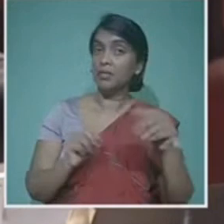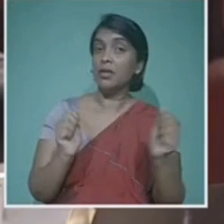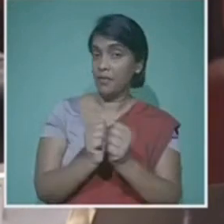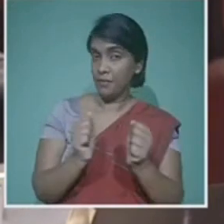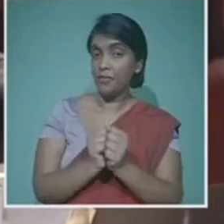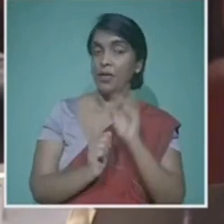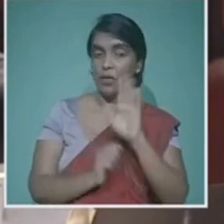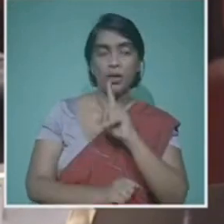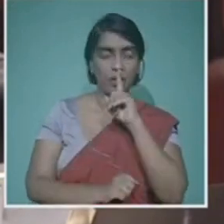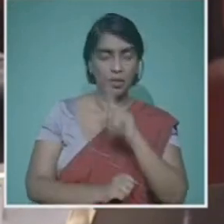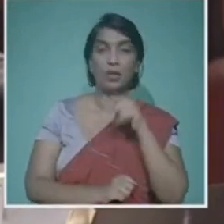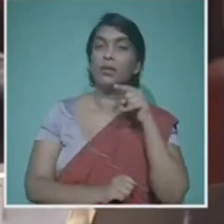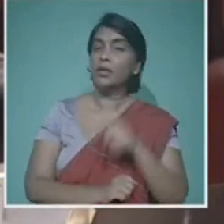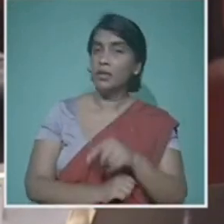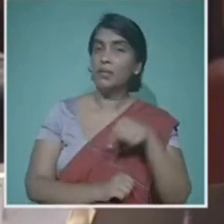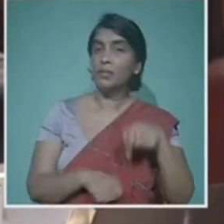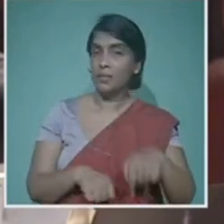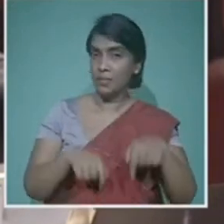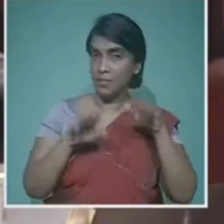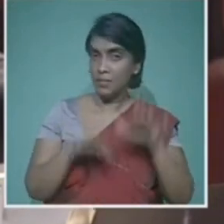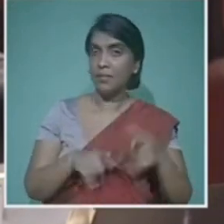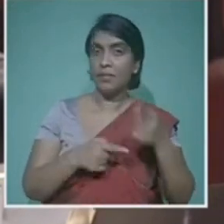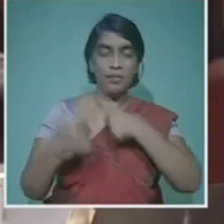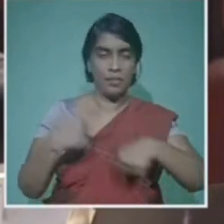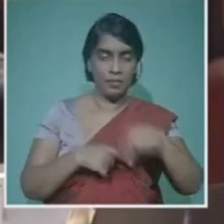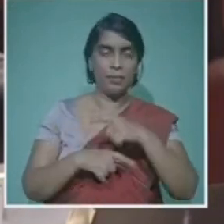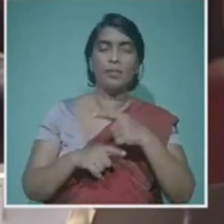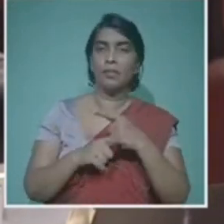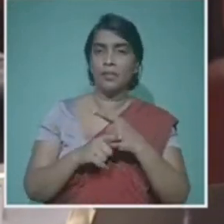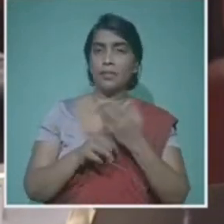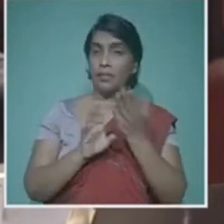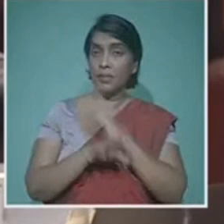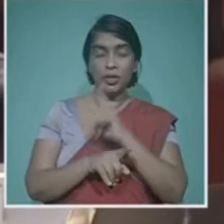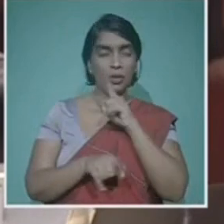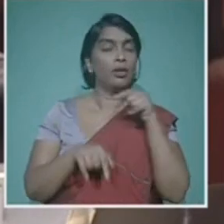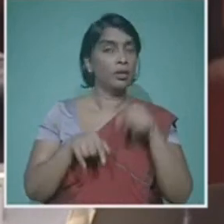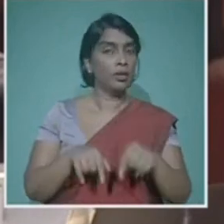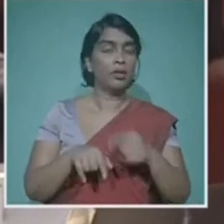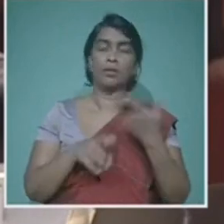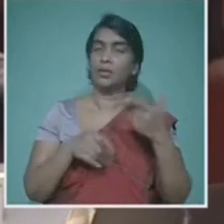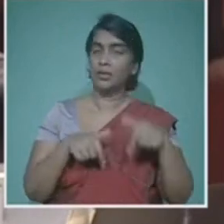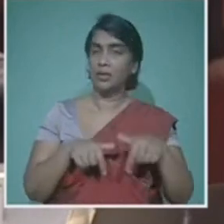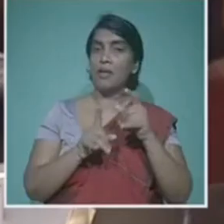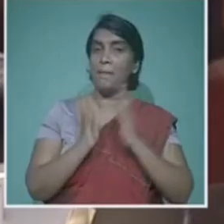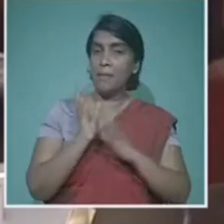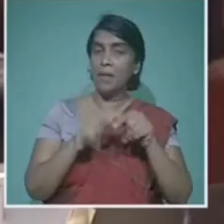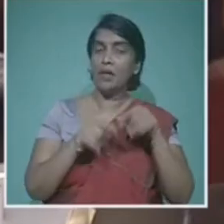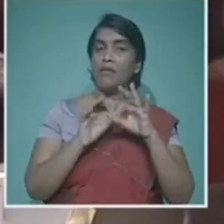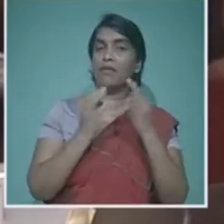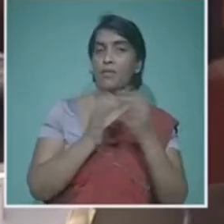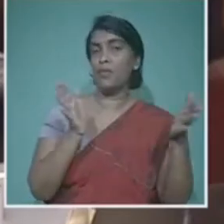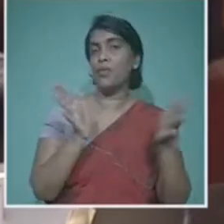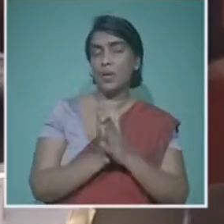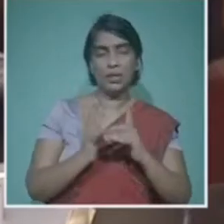இங்கே இருக்கின்றவர்களை நீங்கள் கவனத்தில் எடுங்கள். அவர்கள் குழந்தைகளோடு இருக்கிறார்கள், மனைவி பிள்ளைகள் குழந்தைகளோடு இருக்கிறார்கள். வீட்டு